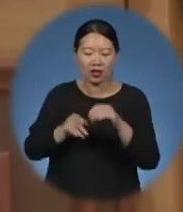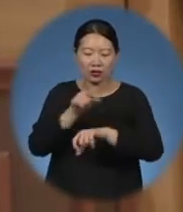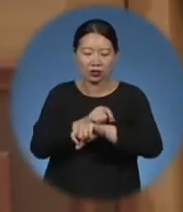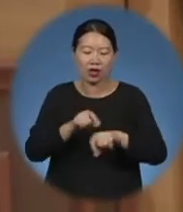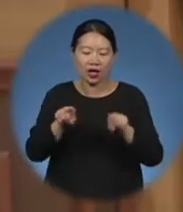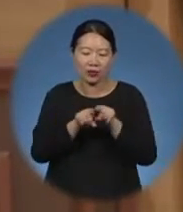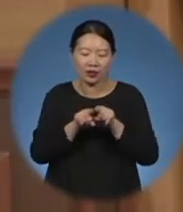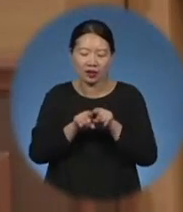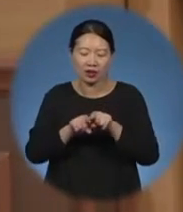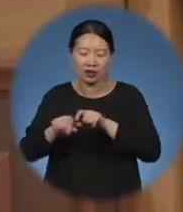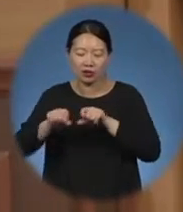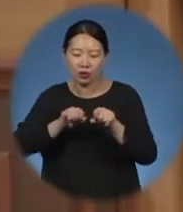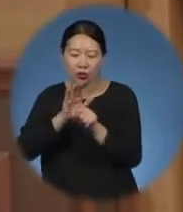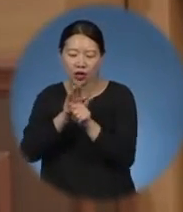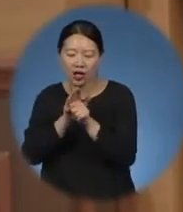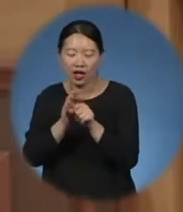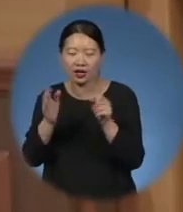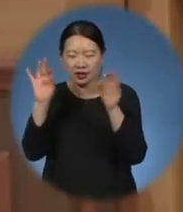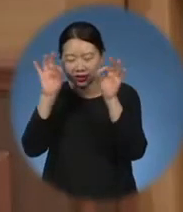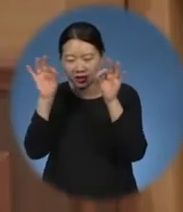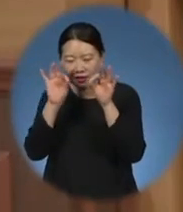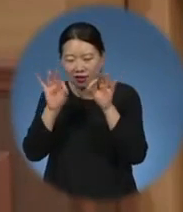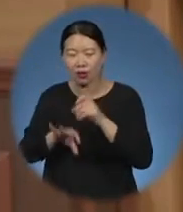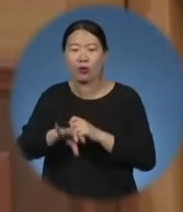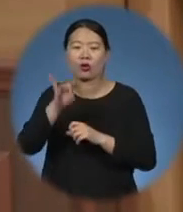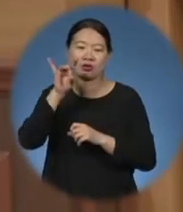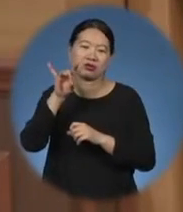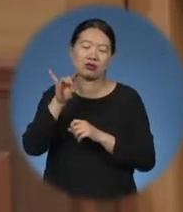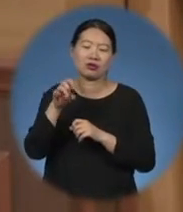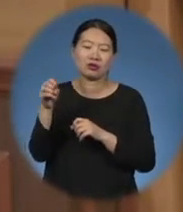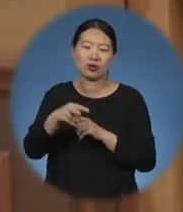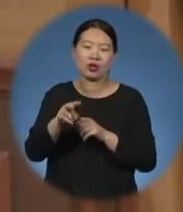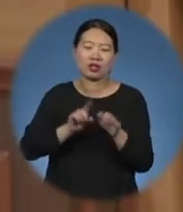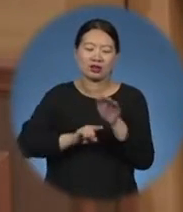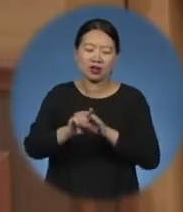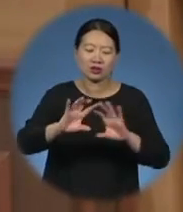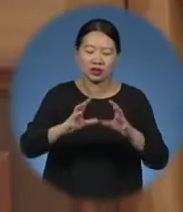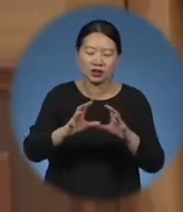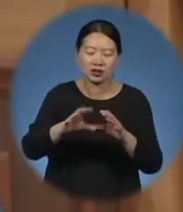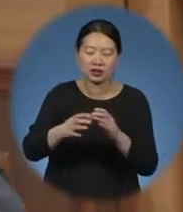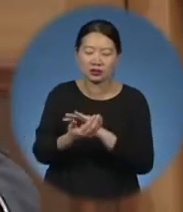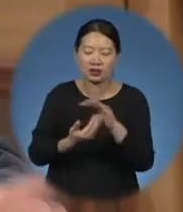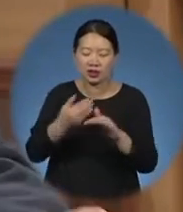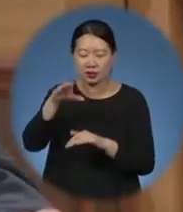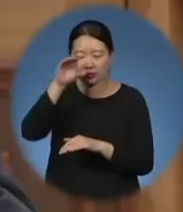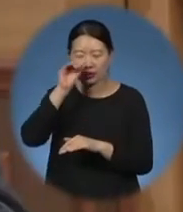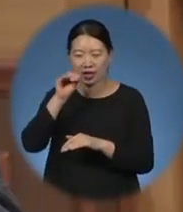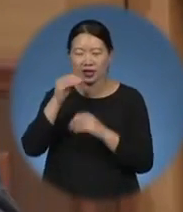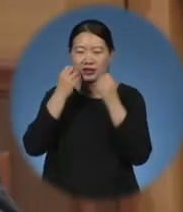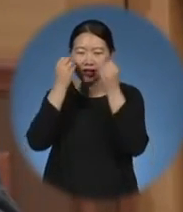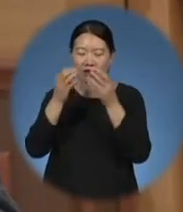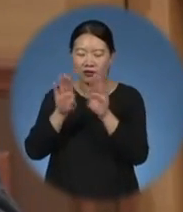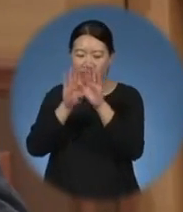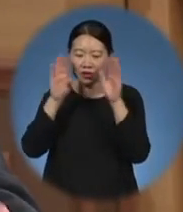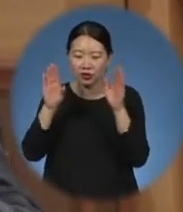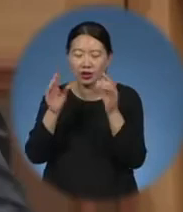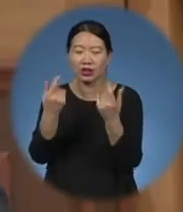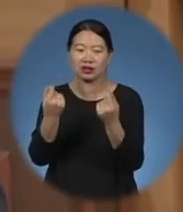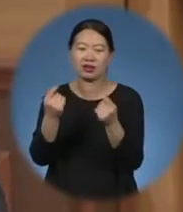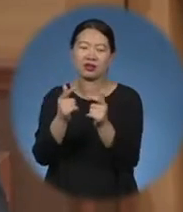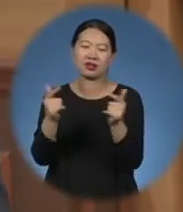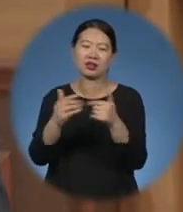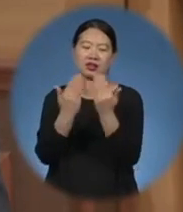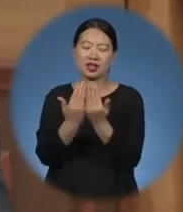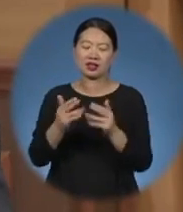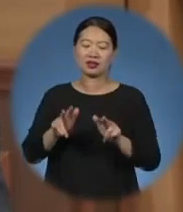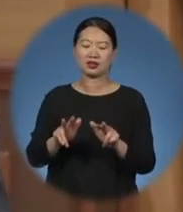뭔지 찾고 또 새로 또 선진국 이런 부분들을 좀 봐가면서 새로운 것들 좀 개척해 나가는 그런 것들이 다 지금